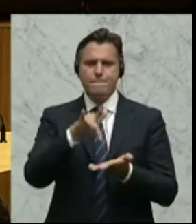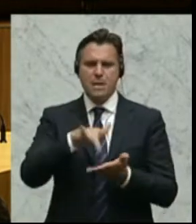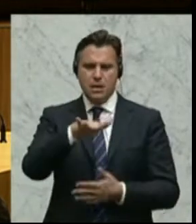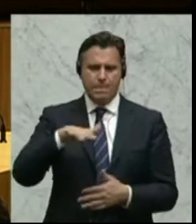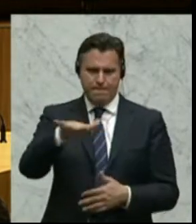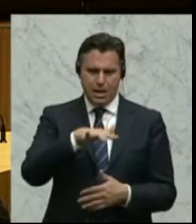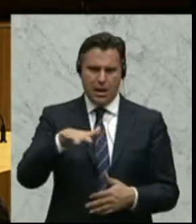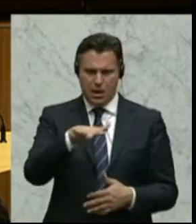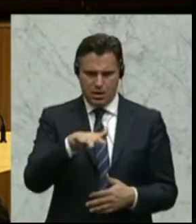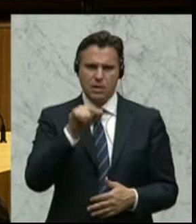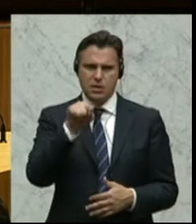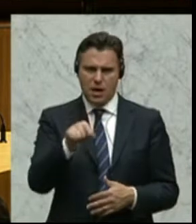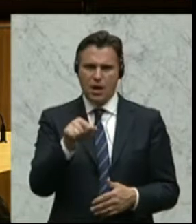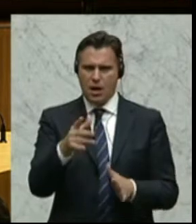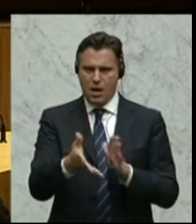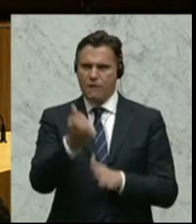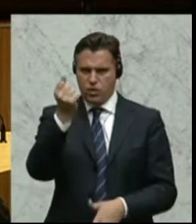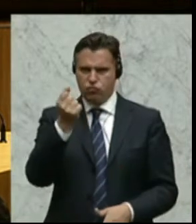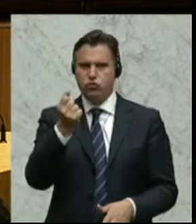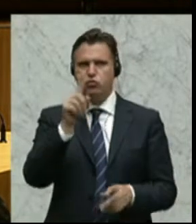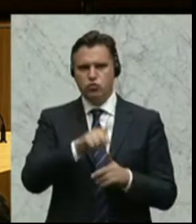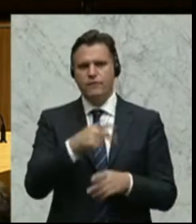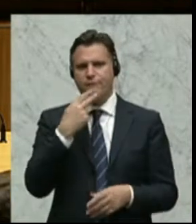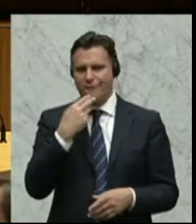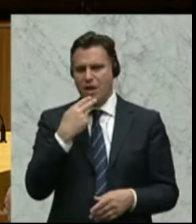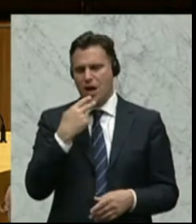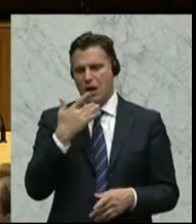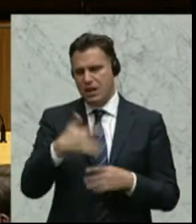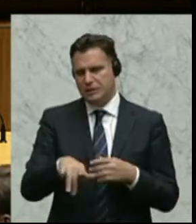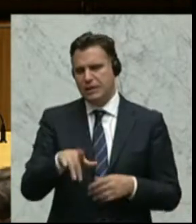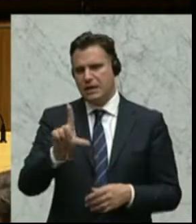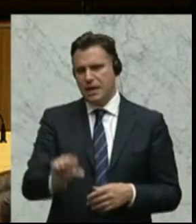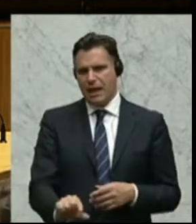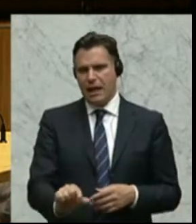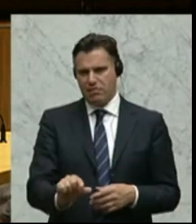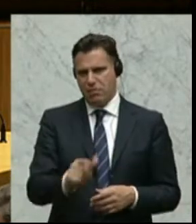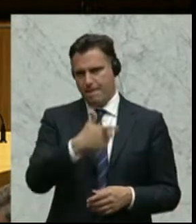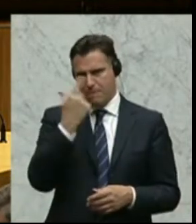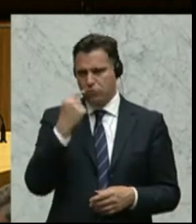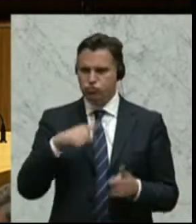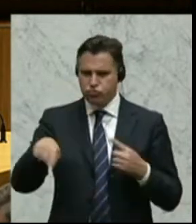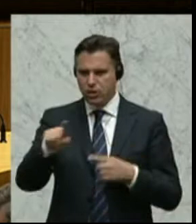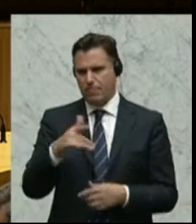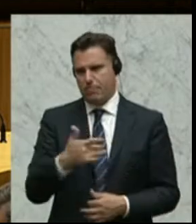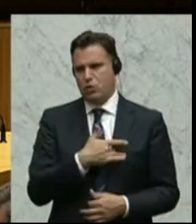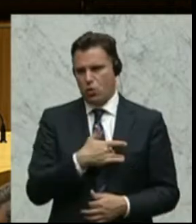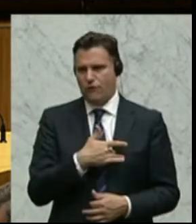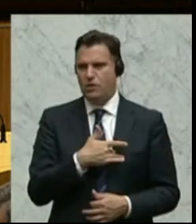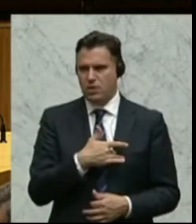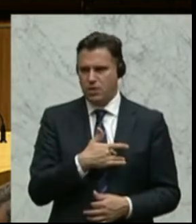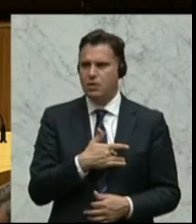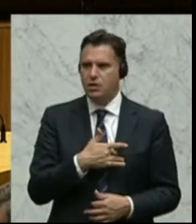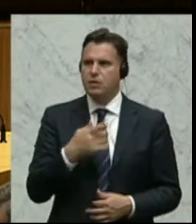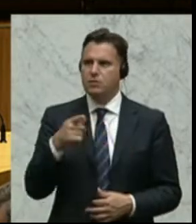letztlich die sogenannten kleinen Leute. All jene, die jetzt am allerlautesten nach der